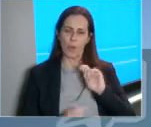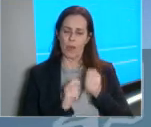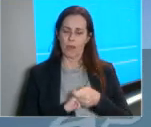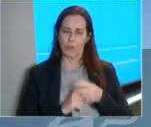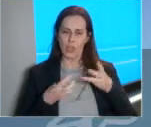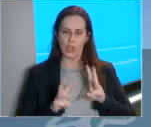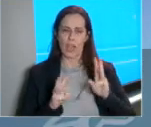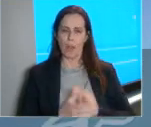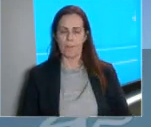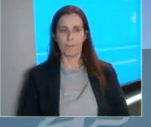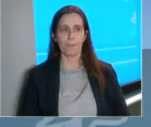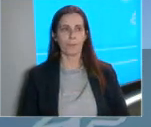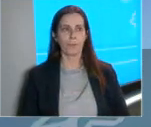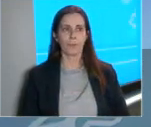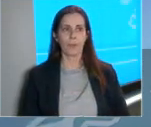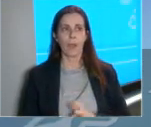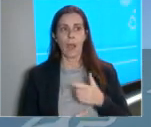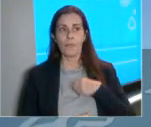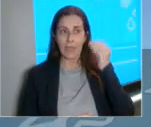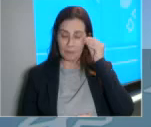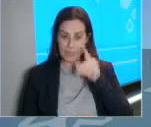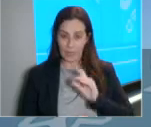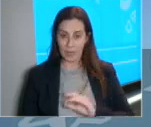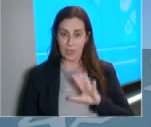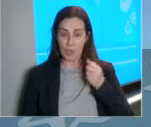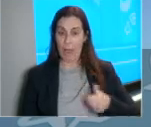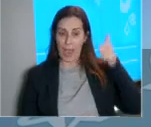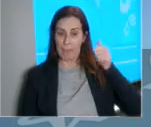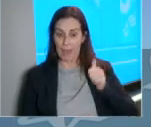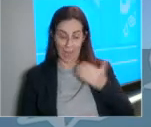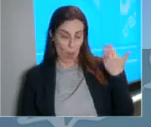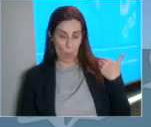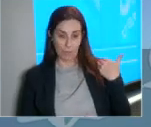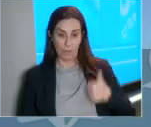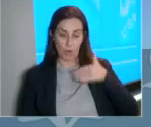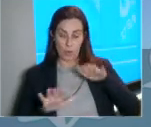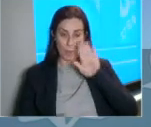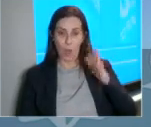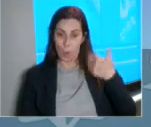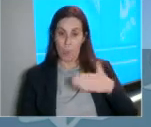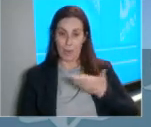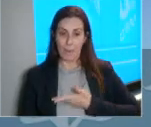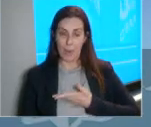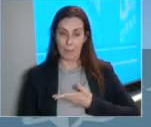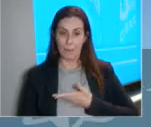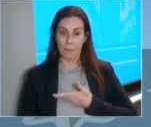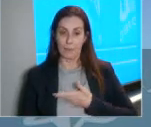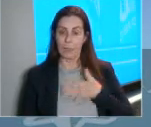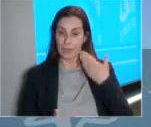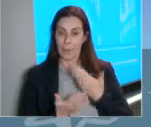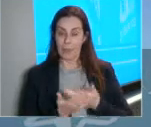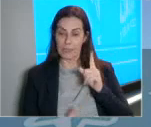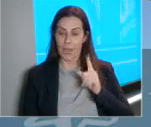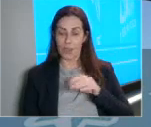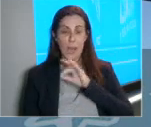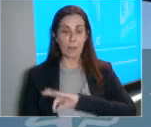דיסקט. כן, אבל אני מזכיר לך שאם הרמטכ"ל אייזנקוט וראש הממשלה נתניהו היו מקבלים את המלצתו